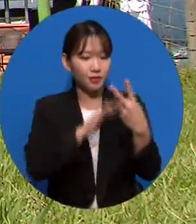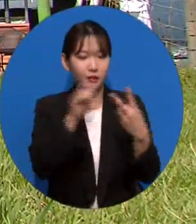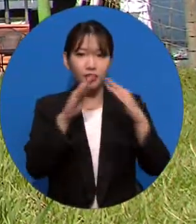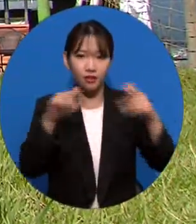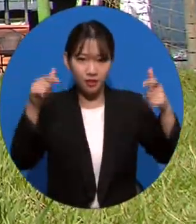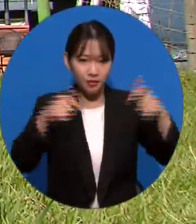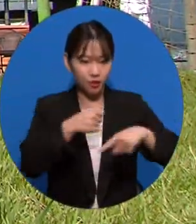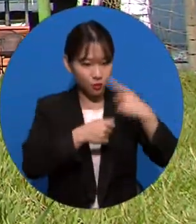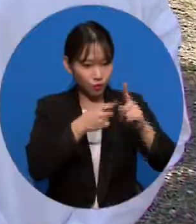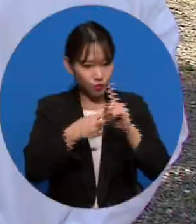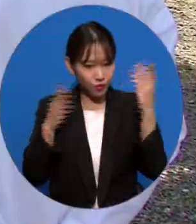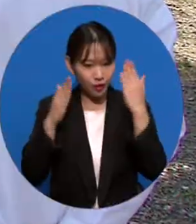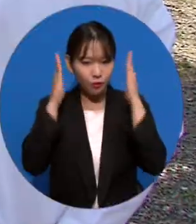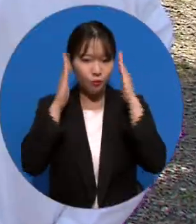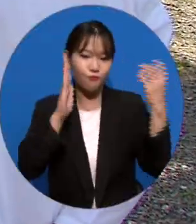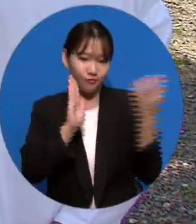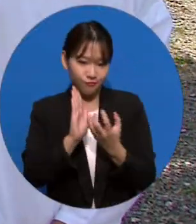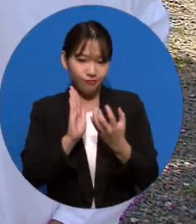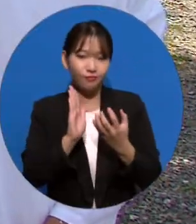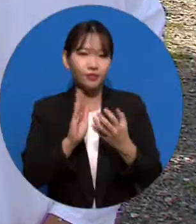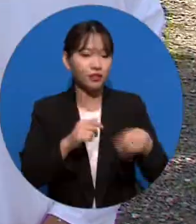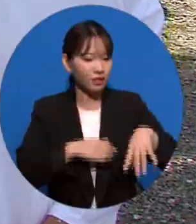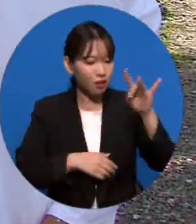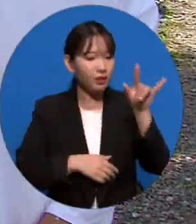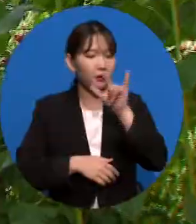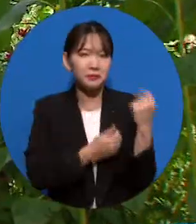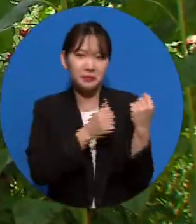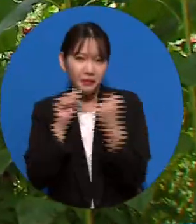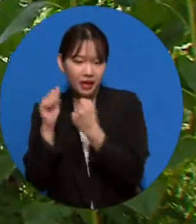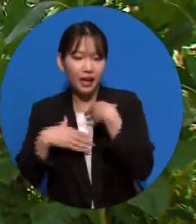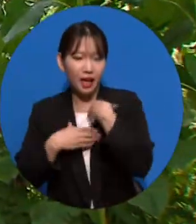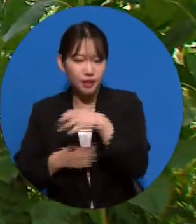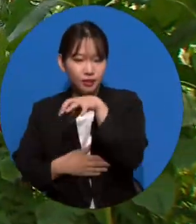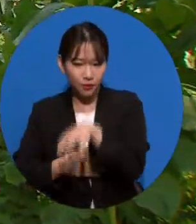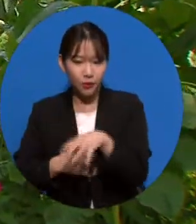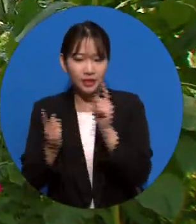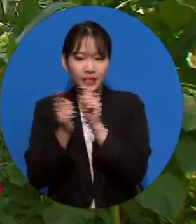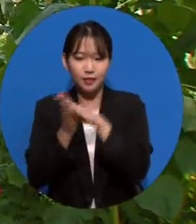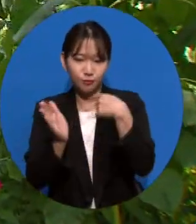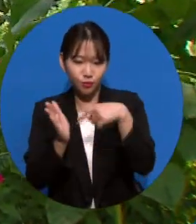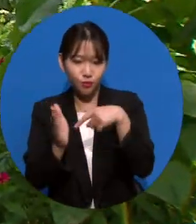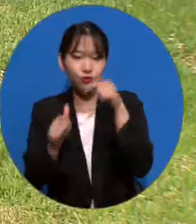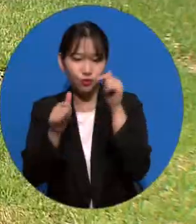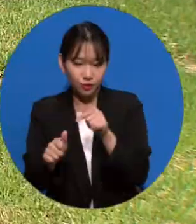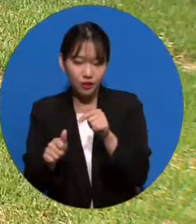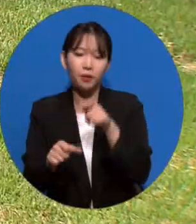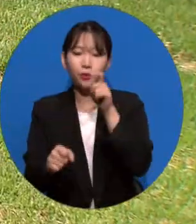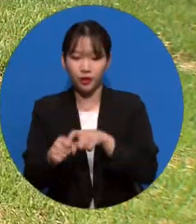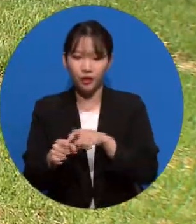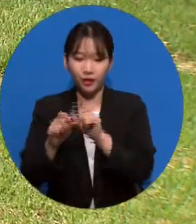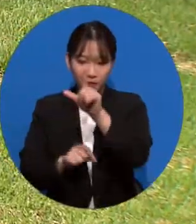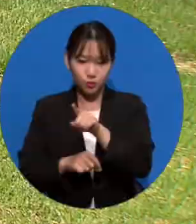전남 초중학교로 유학을 왔습니다. 초반엔 코로나를 피해 안정적으로 대면 수업을 받기 위한 유학이 주를